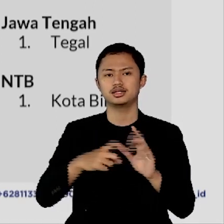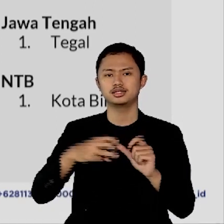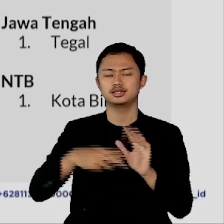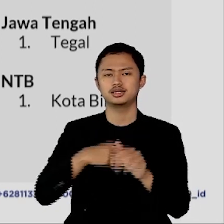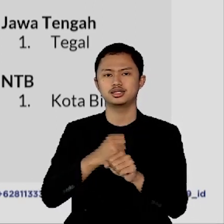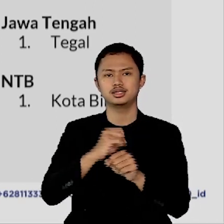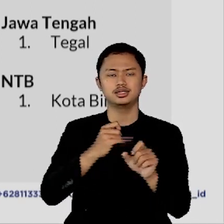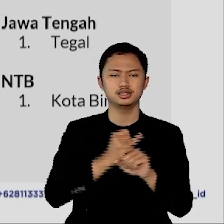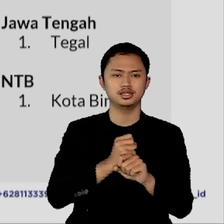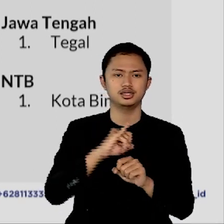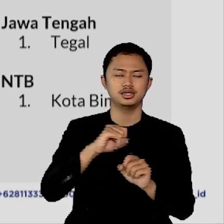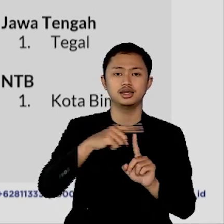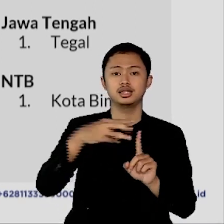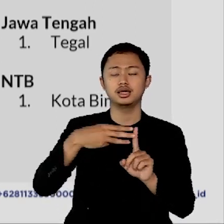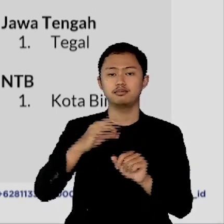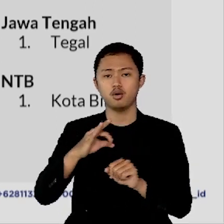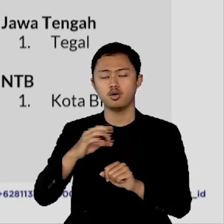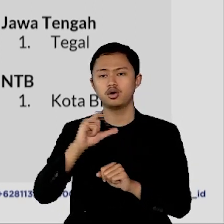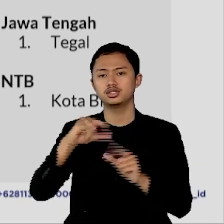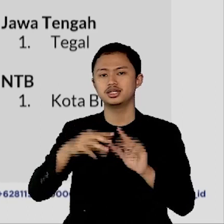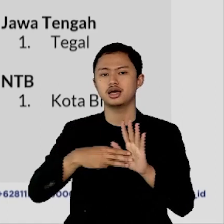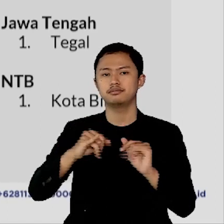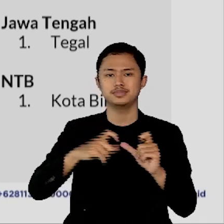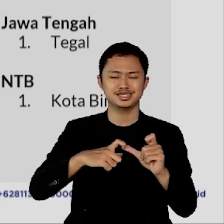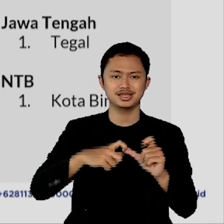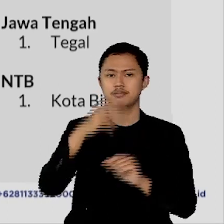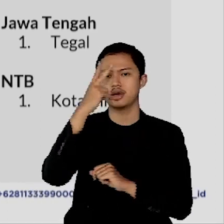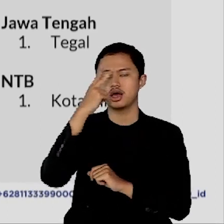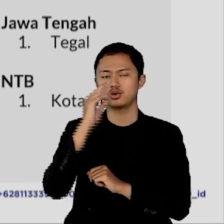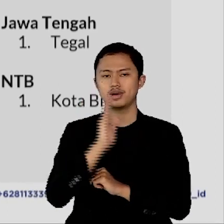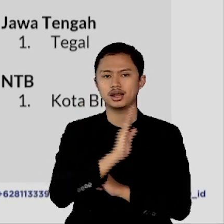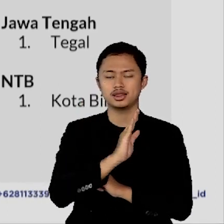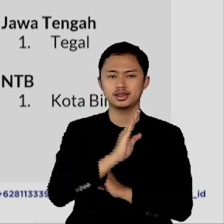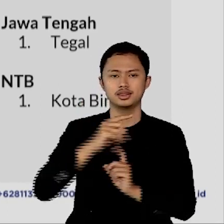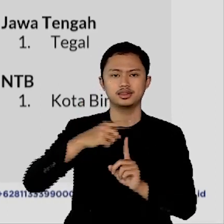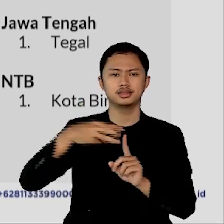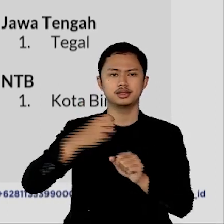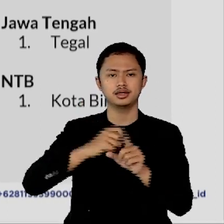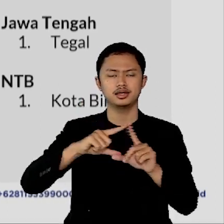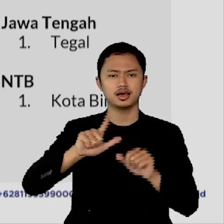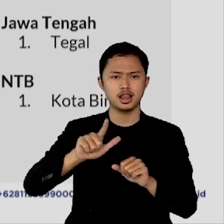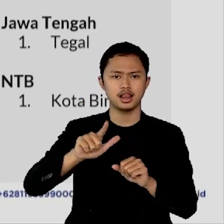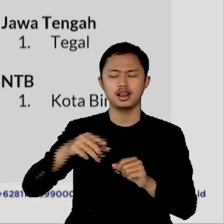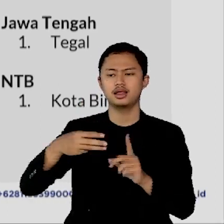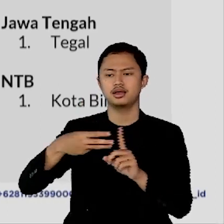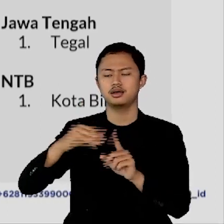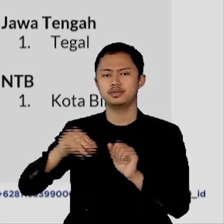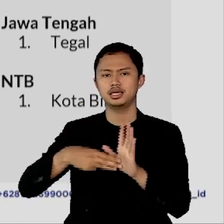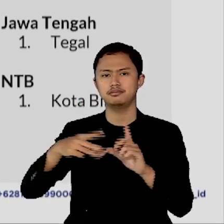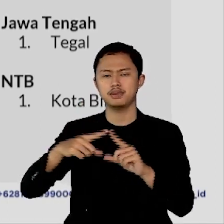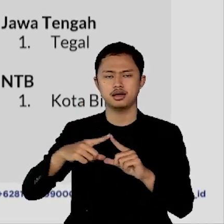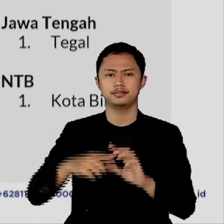Jambi Karimun di Kepulauan Riau Ciamis dan Bandung Barat di Jawa Barat Tegal di Jawa Tengah dan kota Bima